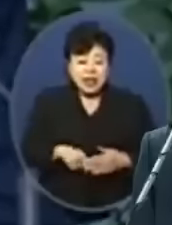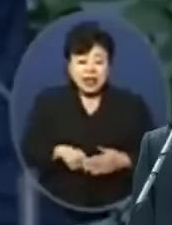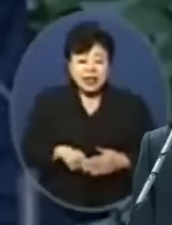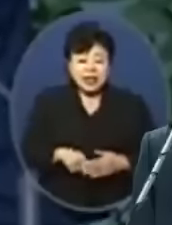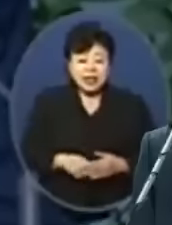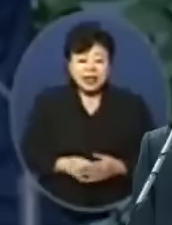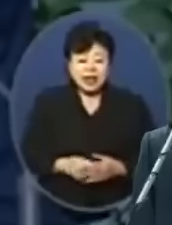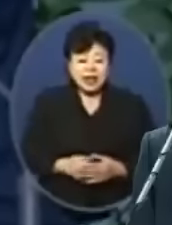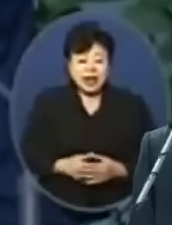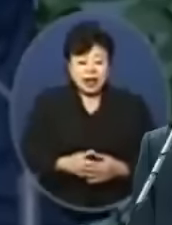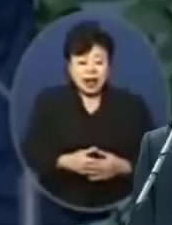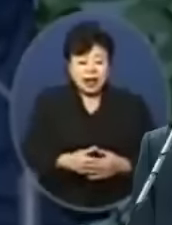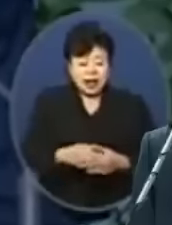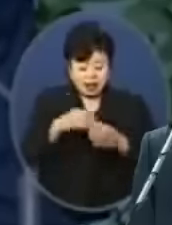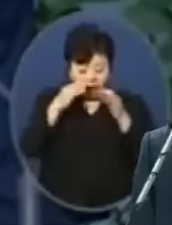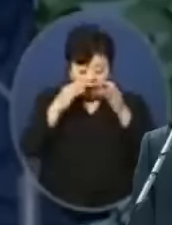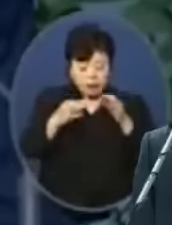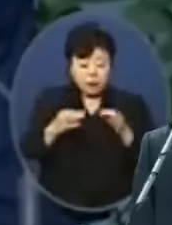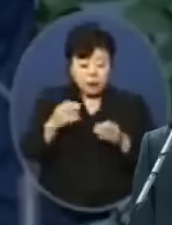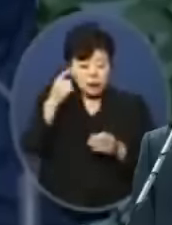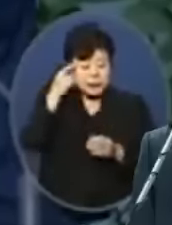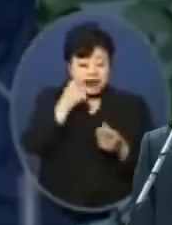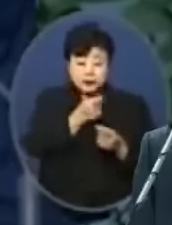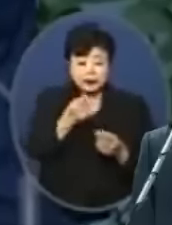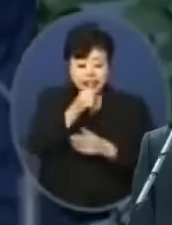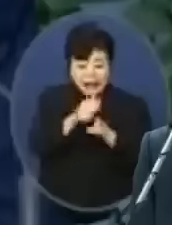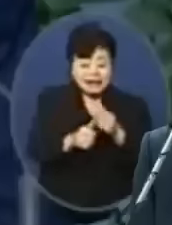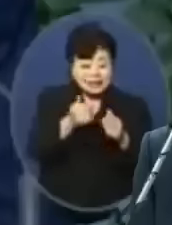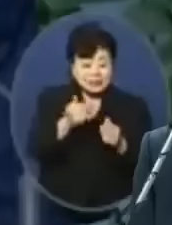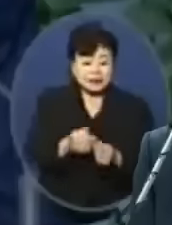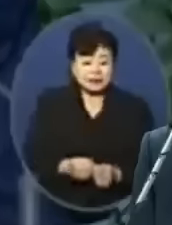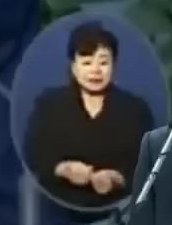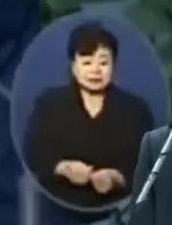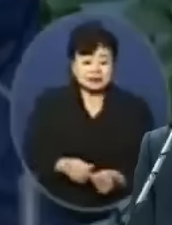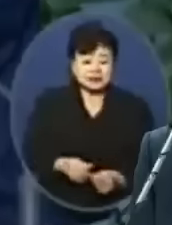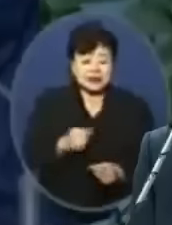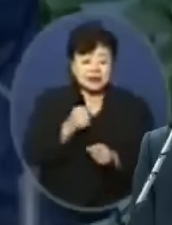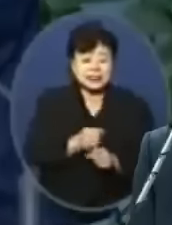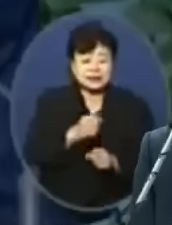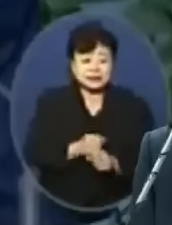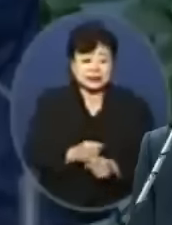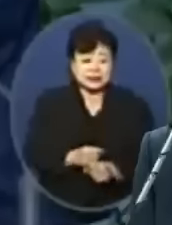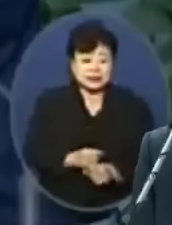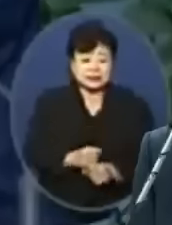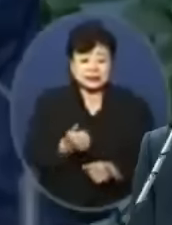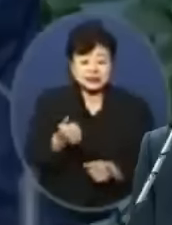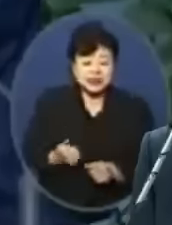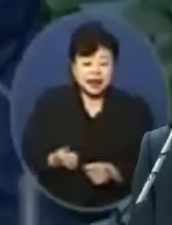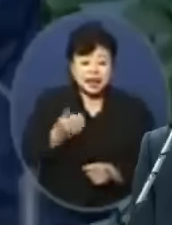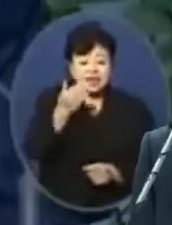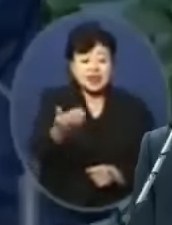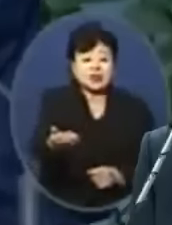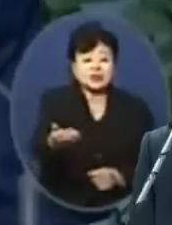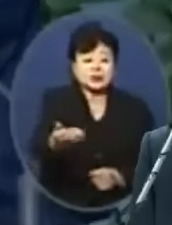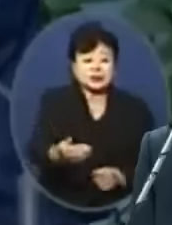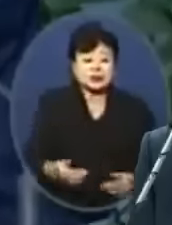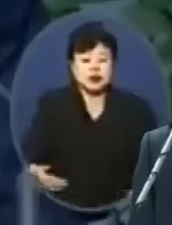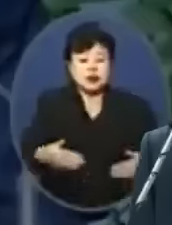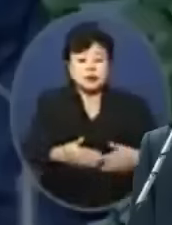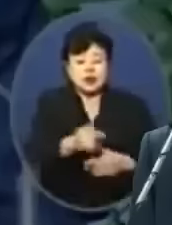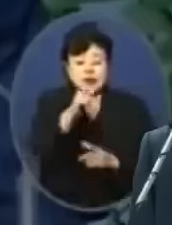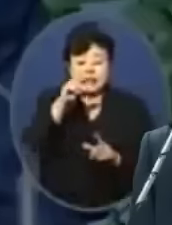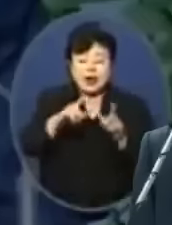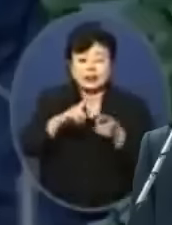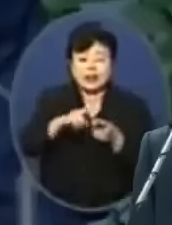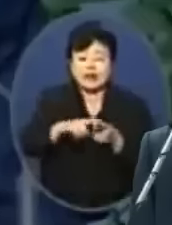있는 아기를 바라보고 상상하듯이 하나님은 창세전에 여러분을 품어서 여러분을 하나님